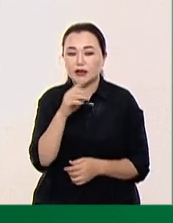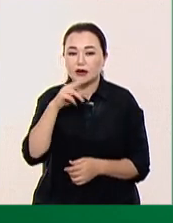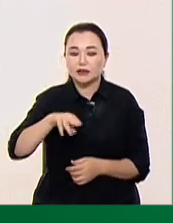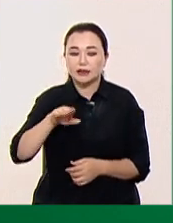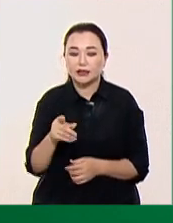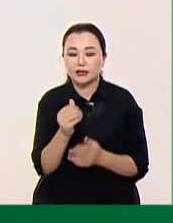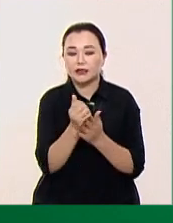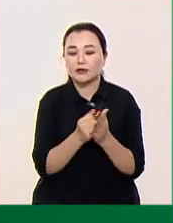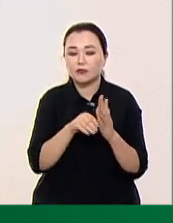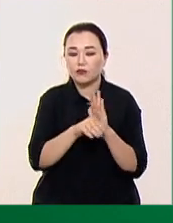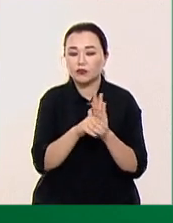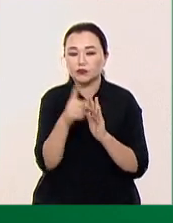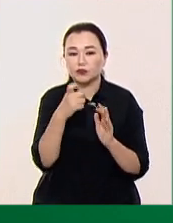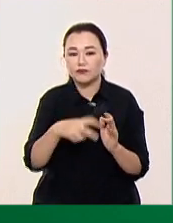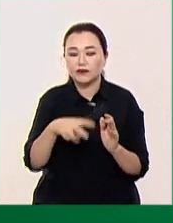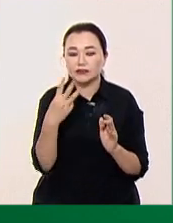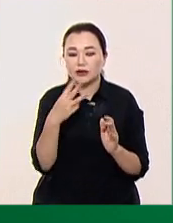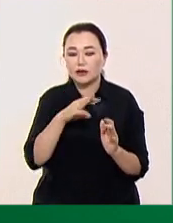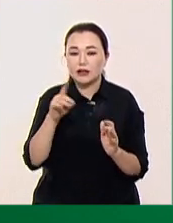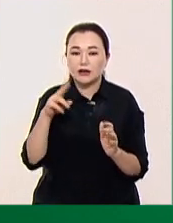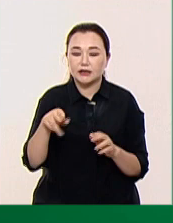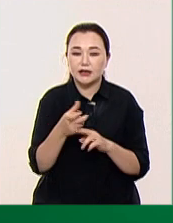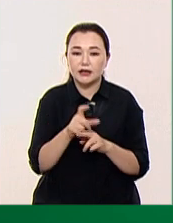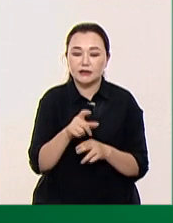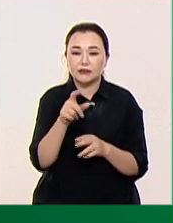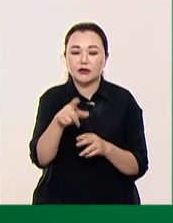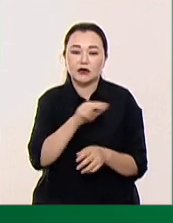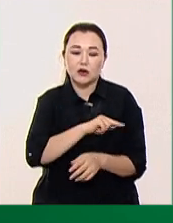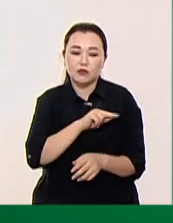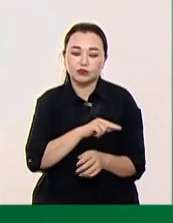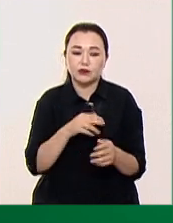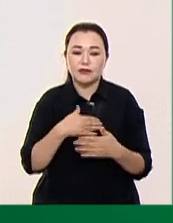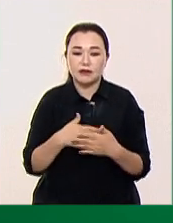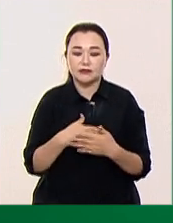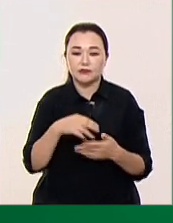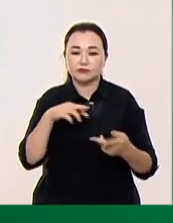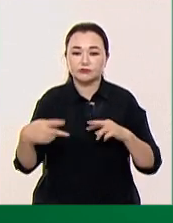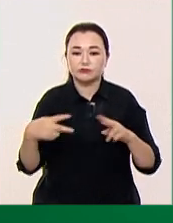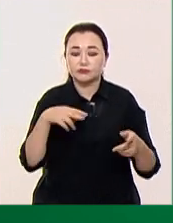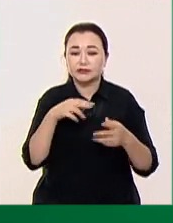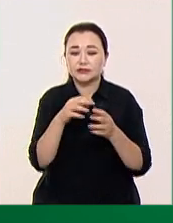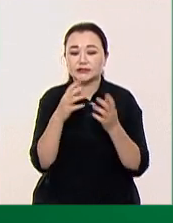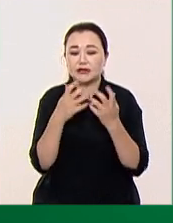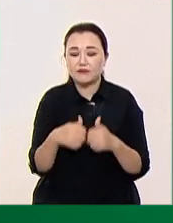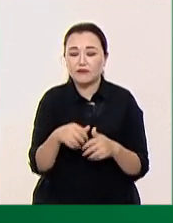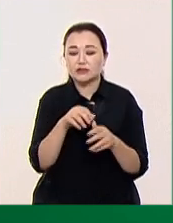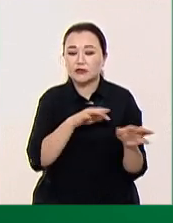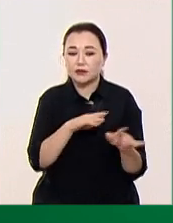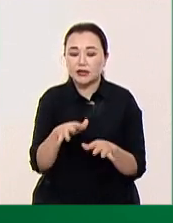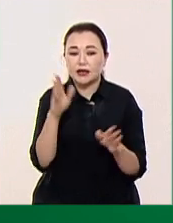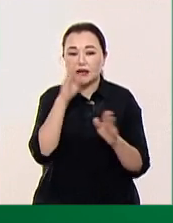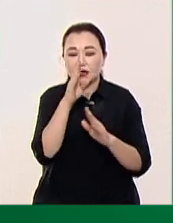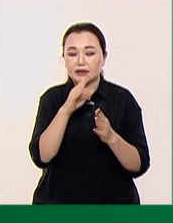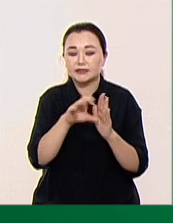депозитный – более 152 миллиардов. Данный филиал активно задействован в трансформации цифровых процессов, создании экосистемы